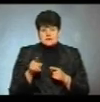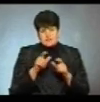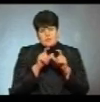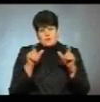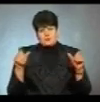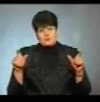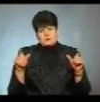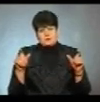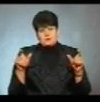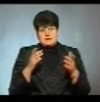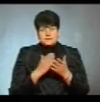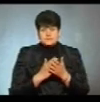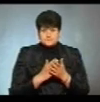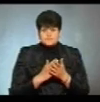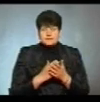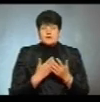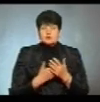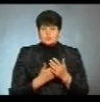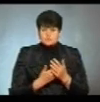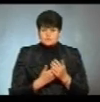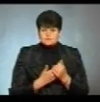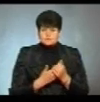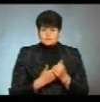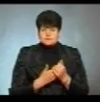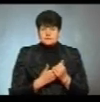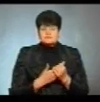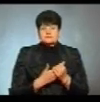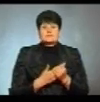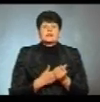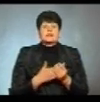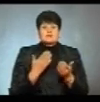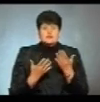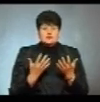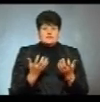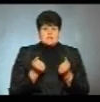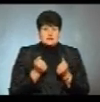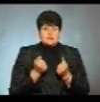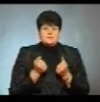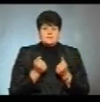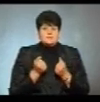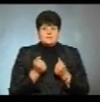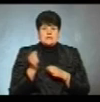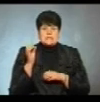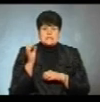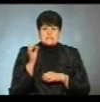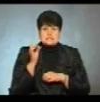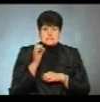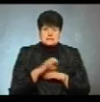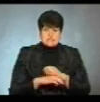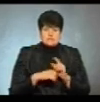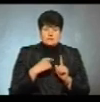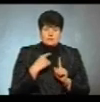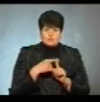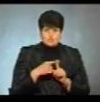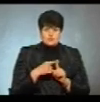лозунгів, які лунають. Тобто, ми, якщо взяти Захід плюс був,